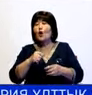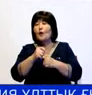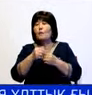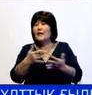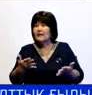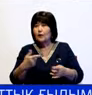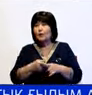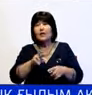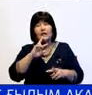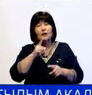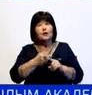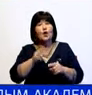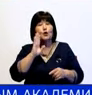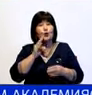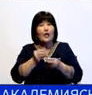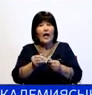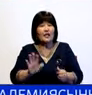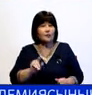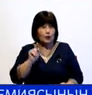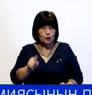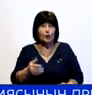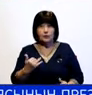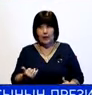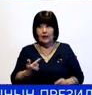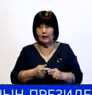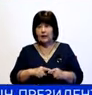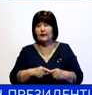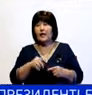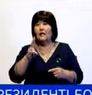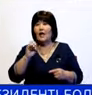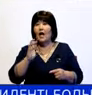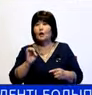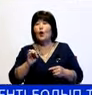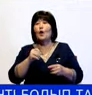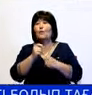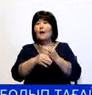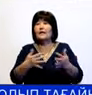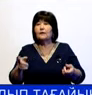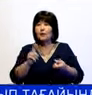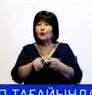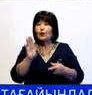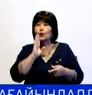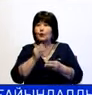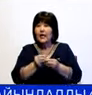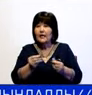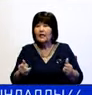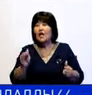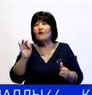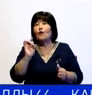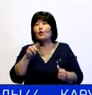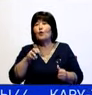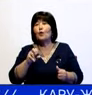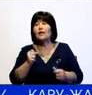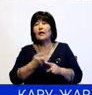Бірақ оның кемшілігі суда ерімейді. Сол себепті біз жаңағы наноматериалмен байланыстыру арқылы оларды суда еритін формаға келтіріп,